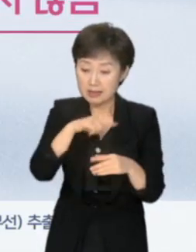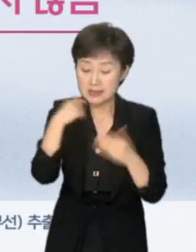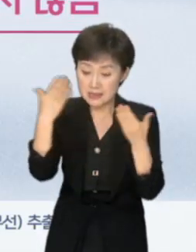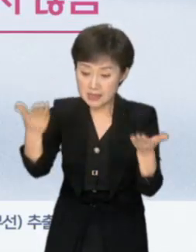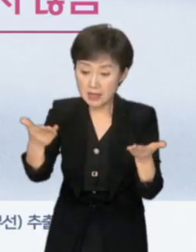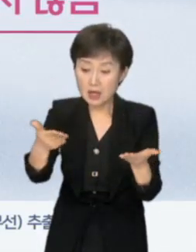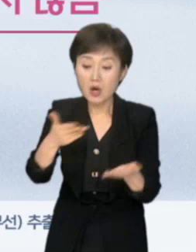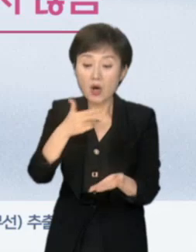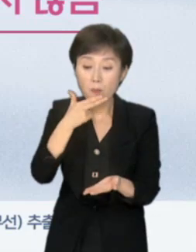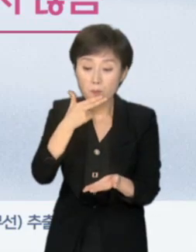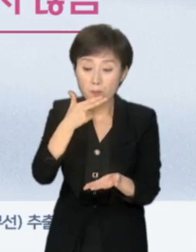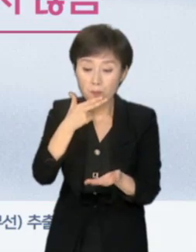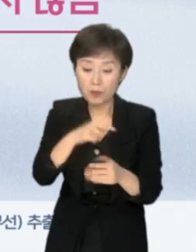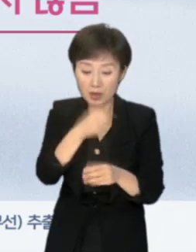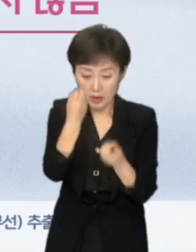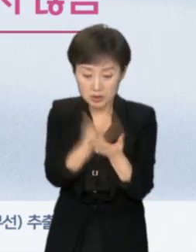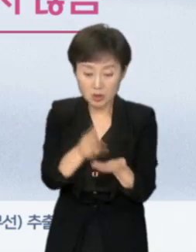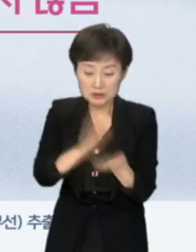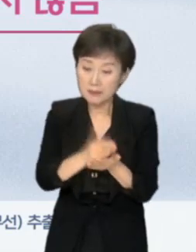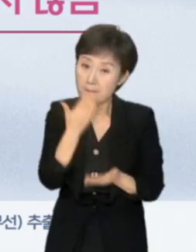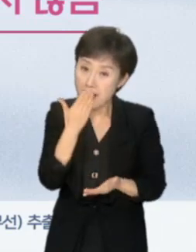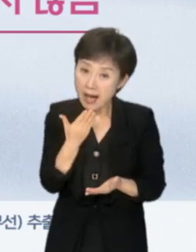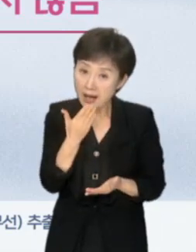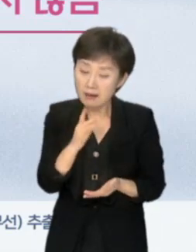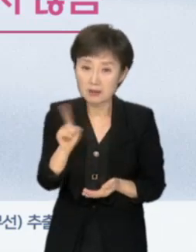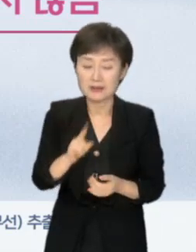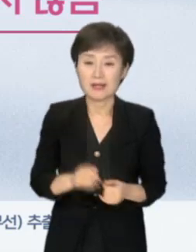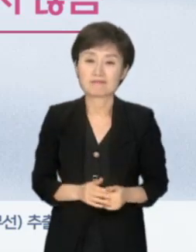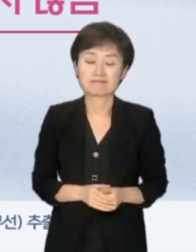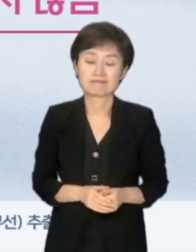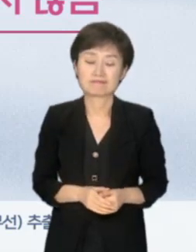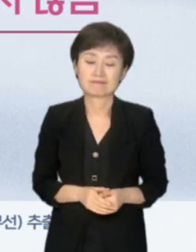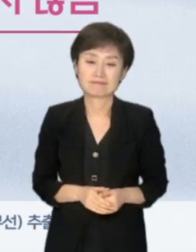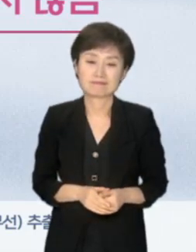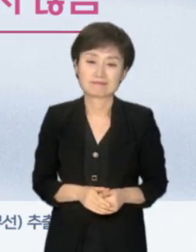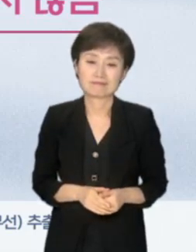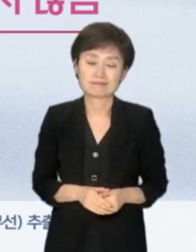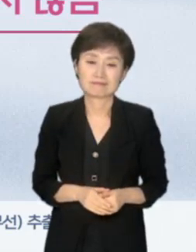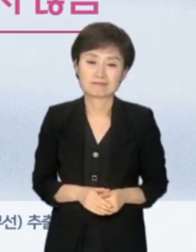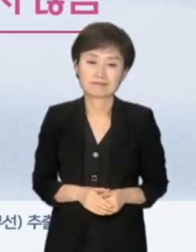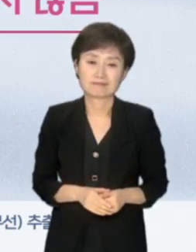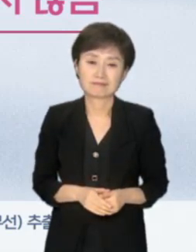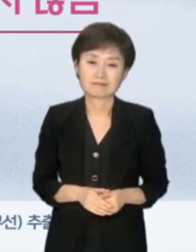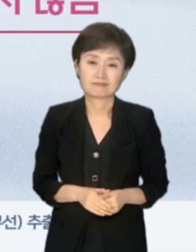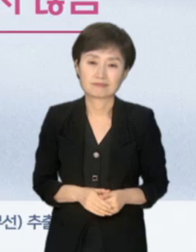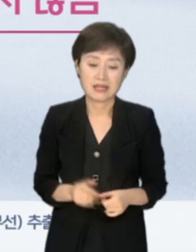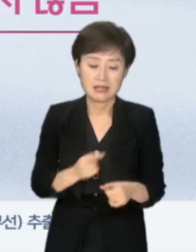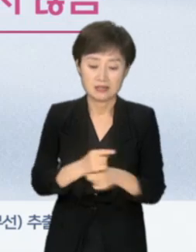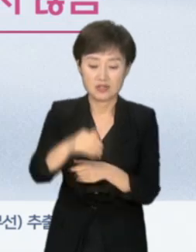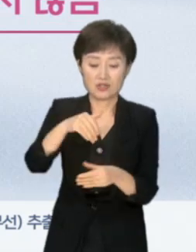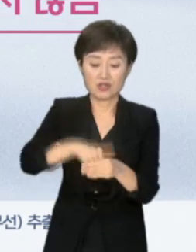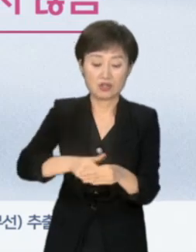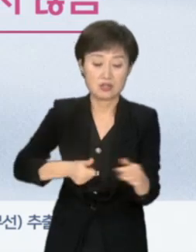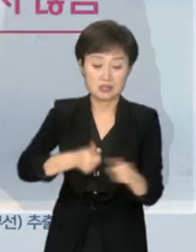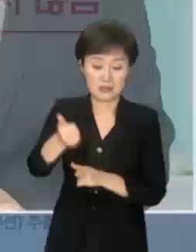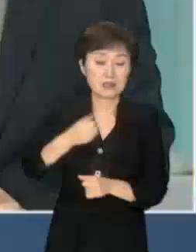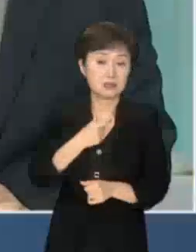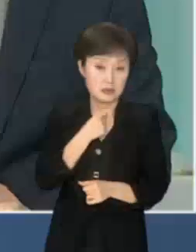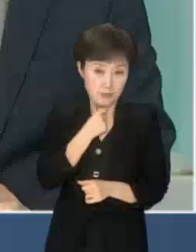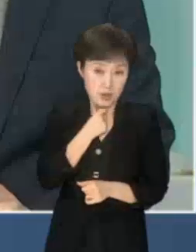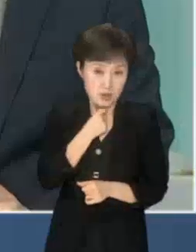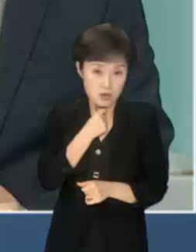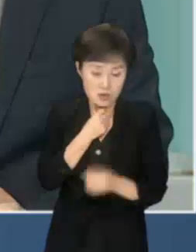과연 가능할 것인가? 어떤 말씀 하시겠습니까? 네, 그렇습니다. 그게 당연히 이제 그 총선에서 승리하기 위해서는 어느 당이 더